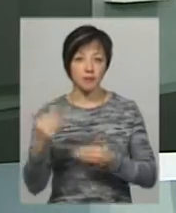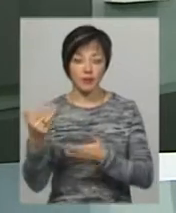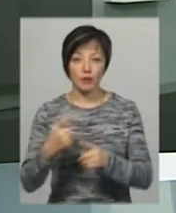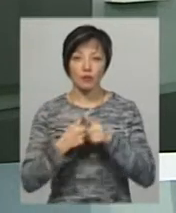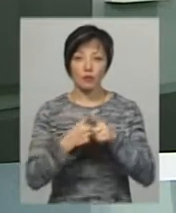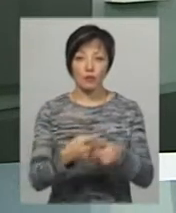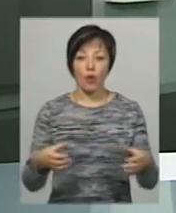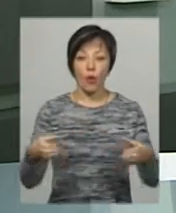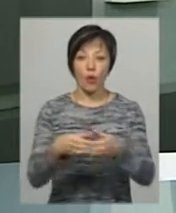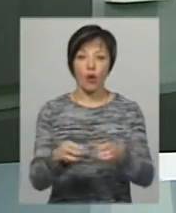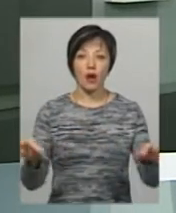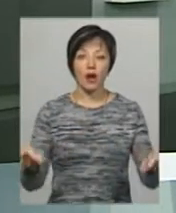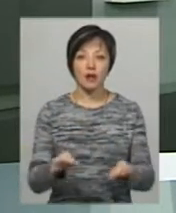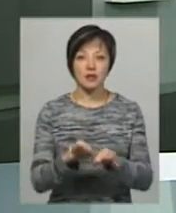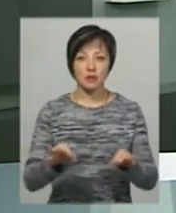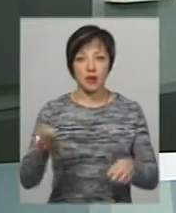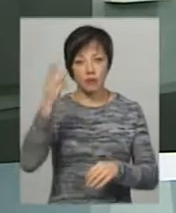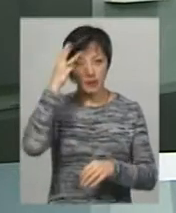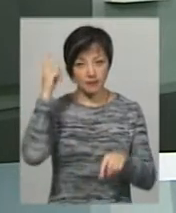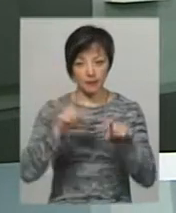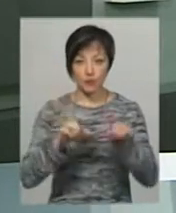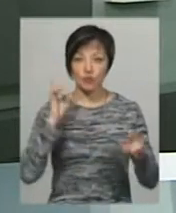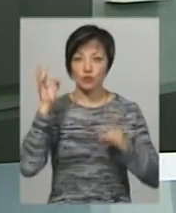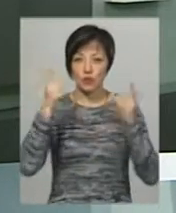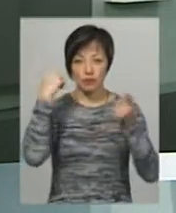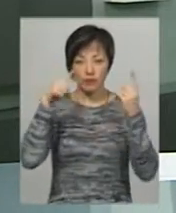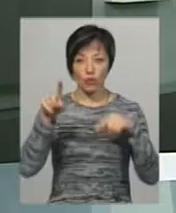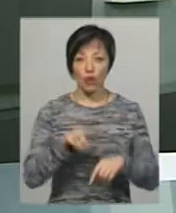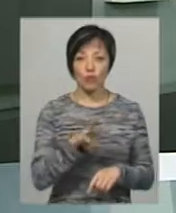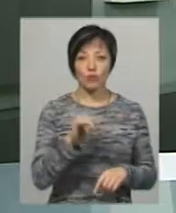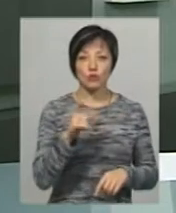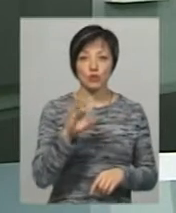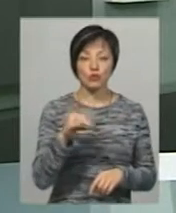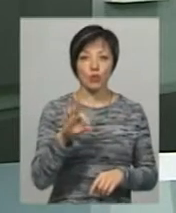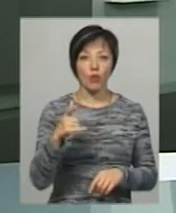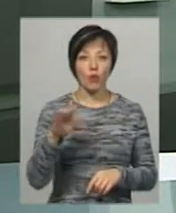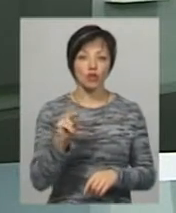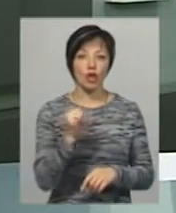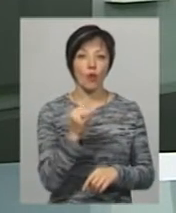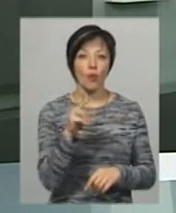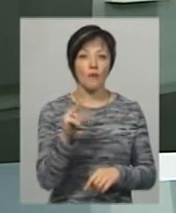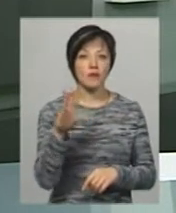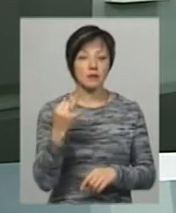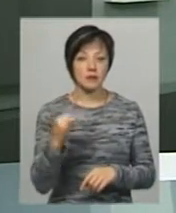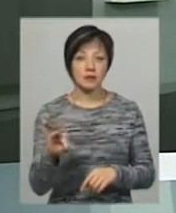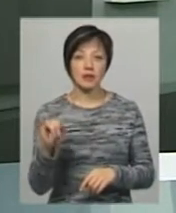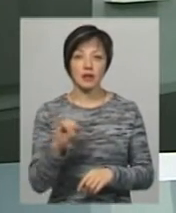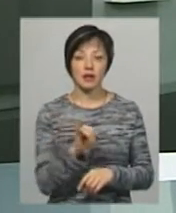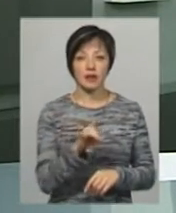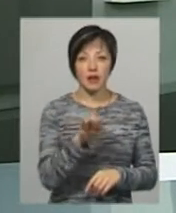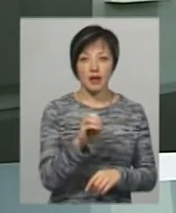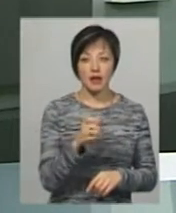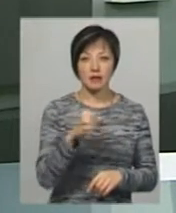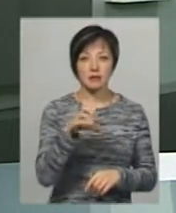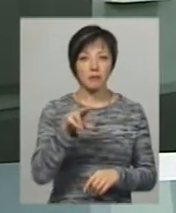Академічного симфонічного оркестру філармонії звучатимуть твори Модеста Мусоргського, Петра Чайковського та Отторіно